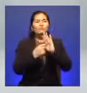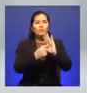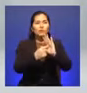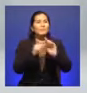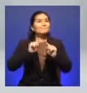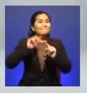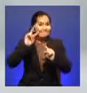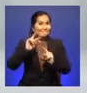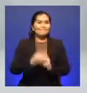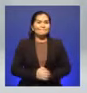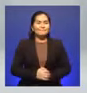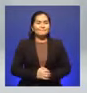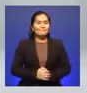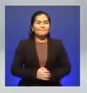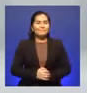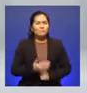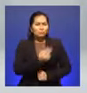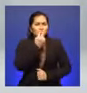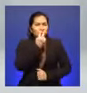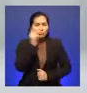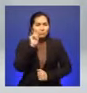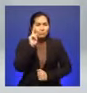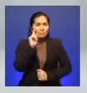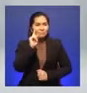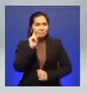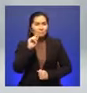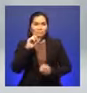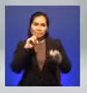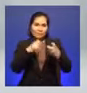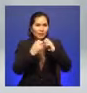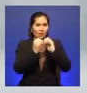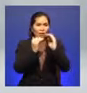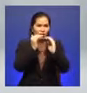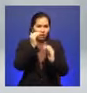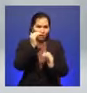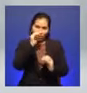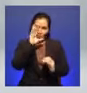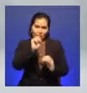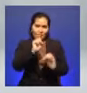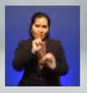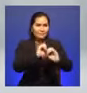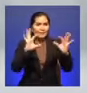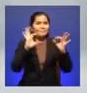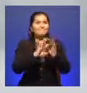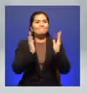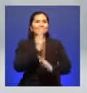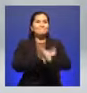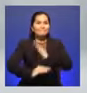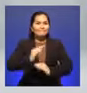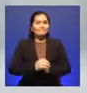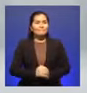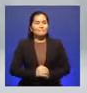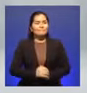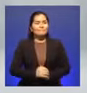ที่2ซึ่งจะสะท้อนให้เห็นเรื่องความเหลื่อมล้ำที่ชัดขึ้นในเรื่องของคนพิการนะคะคราวนี้จาก